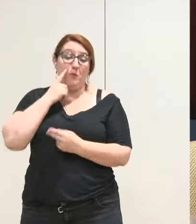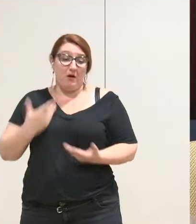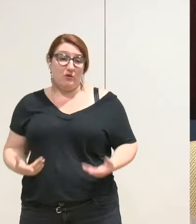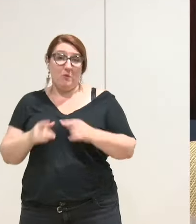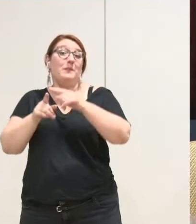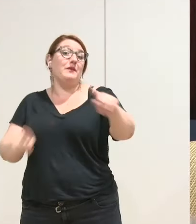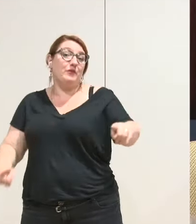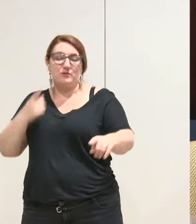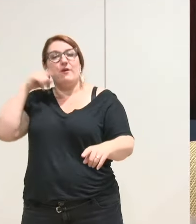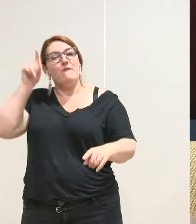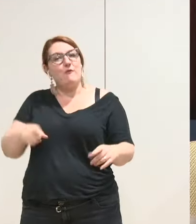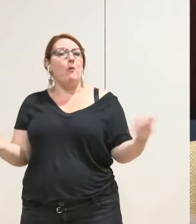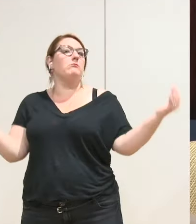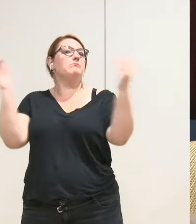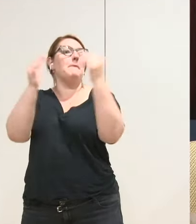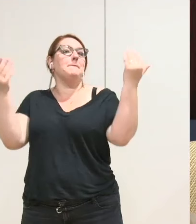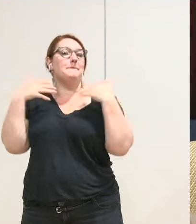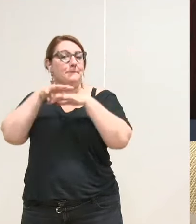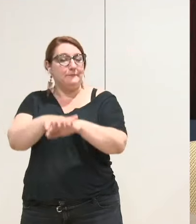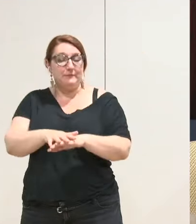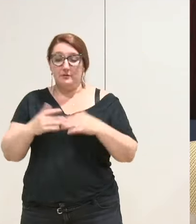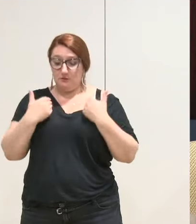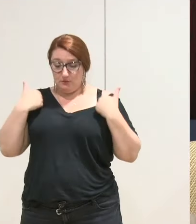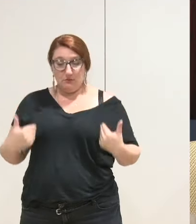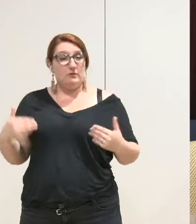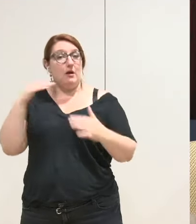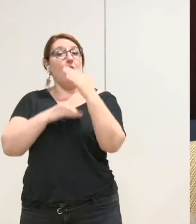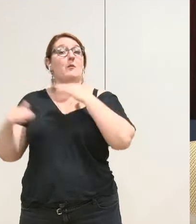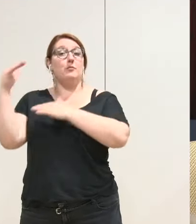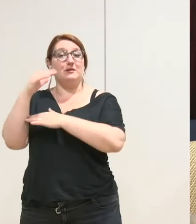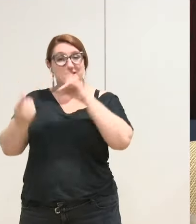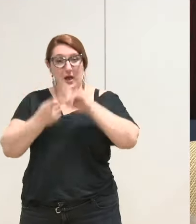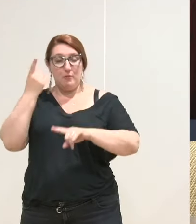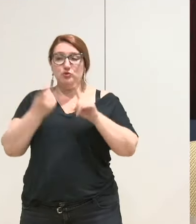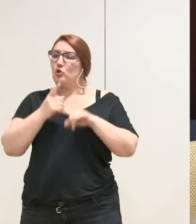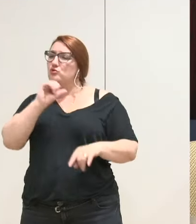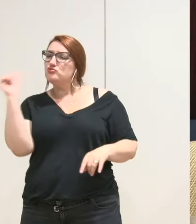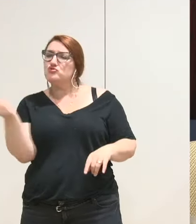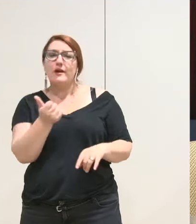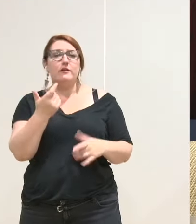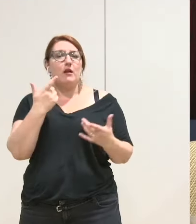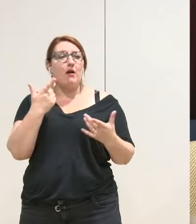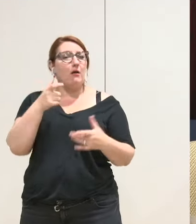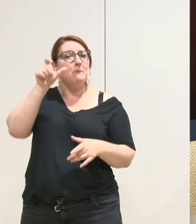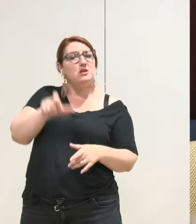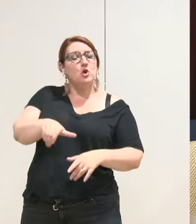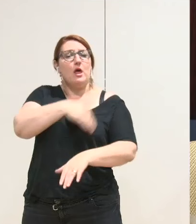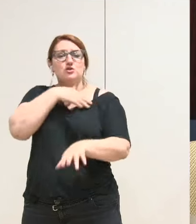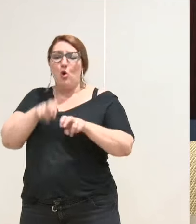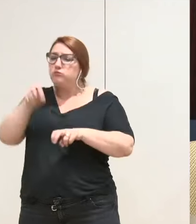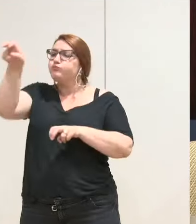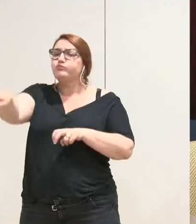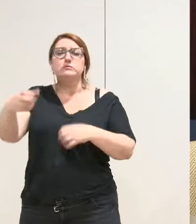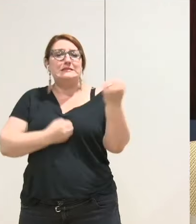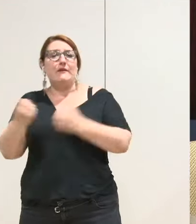et quand aujourd'hui en tant qu'employeur nous travaillons à une mobilité interne qui nous paraît essentielle à l'échelle de la ville mais aussi à l'échelle de la